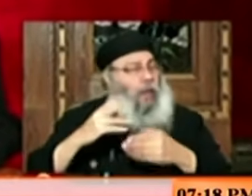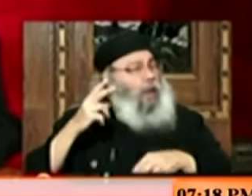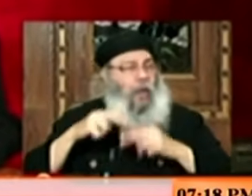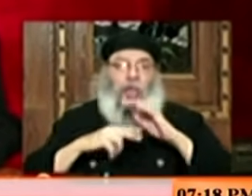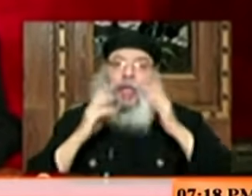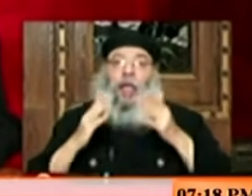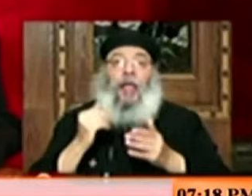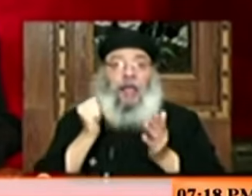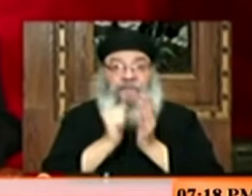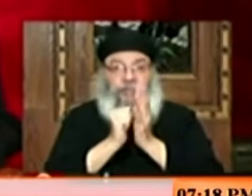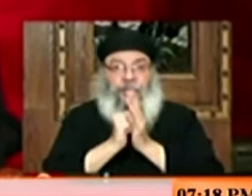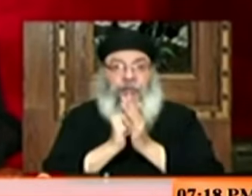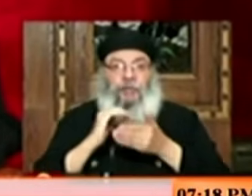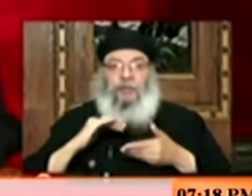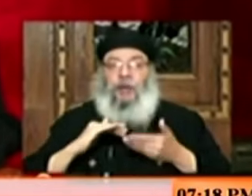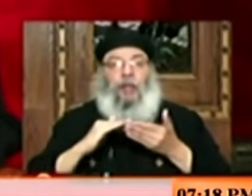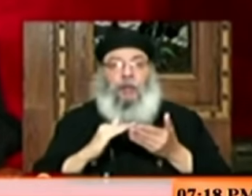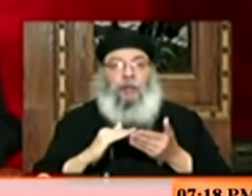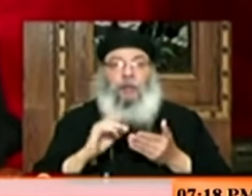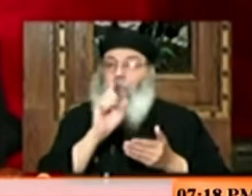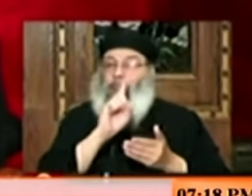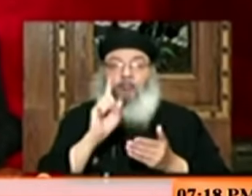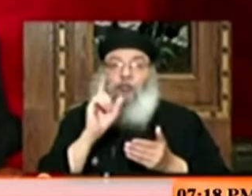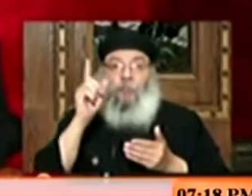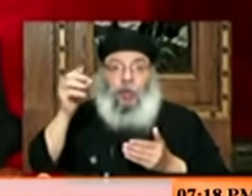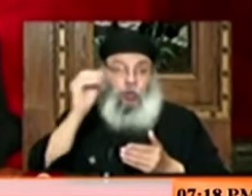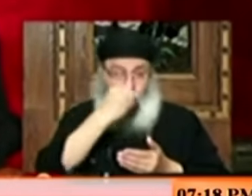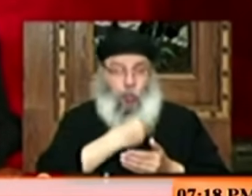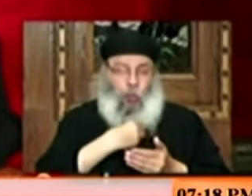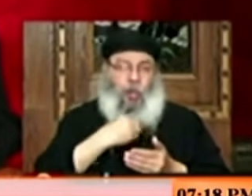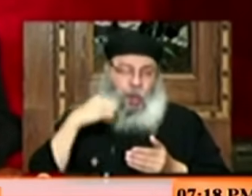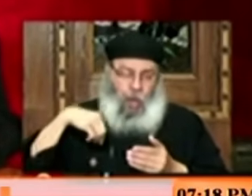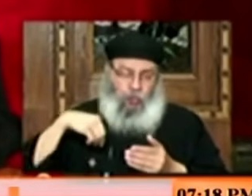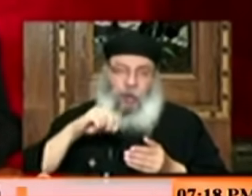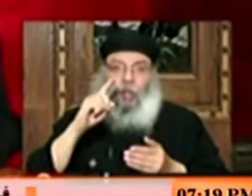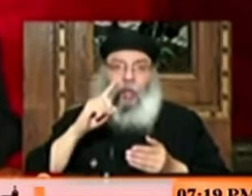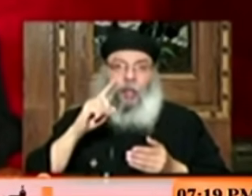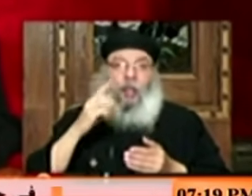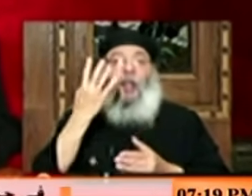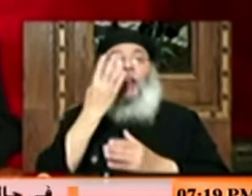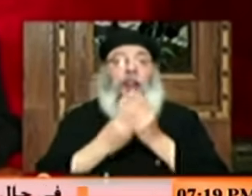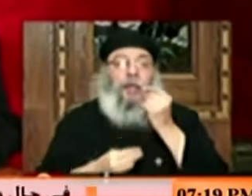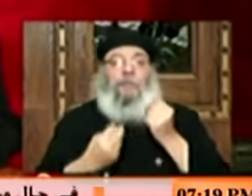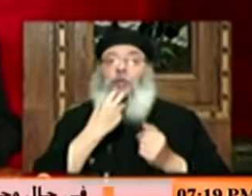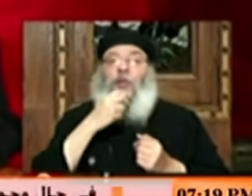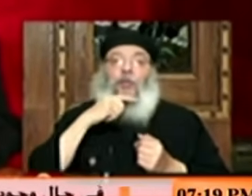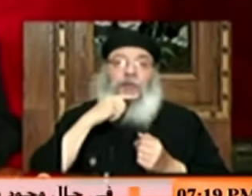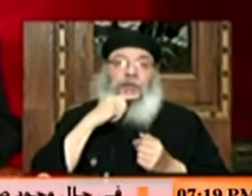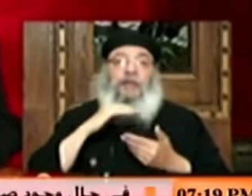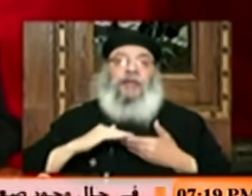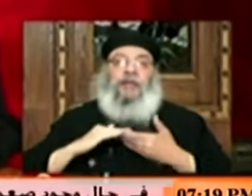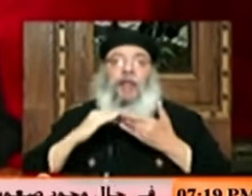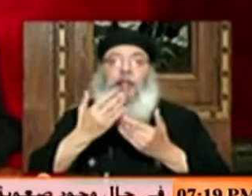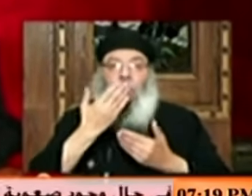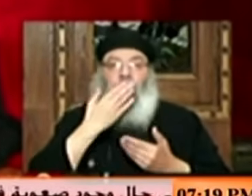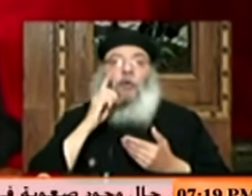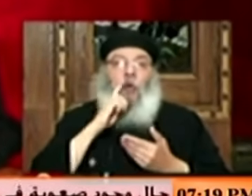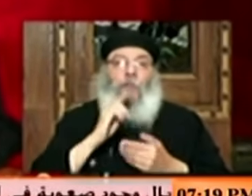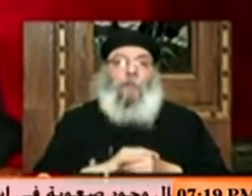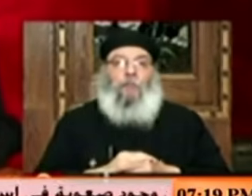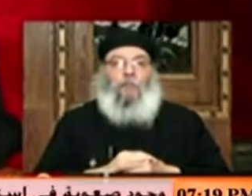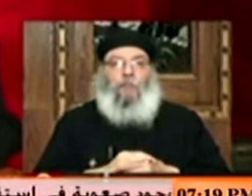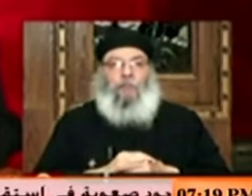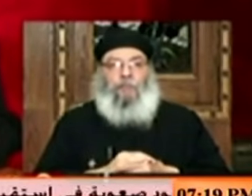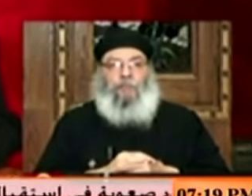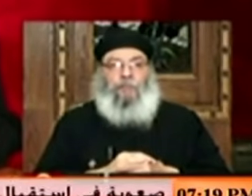اللي هي بتقوم بيه من غير ما تطلب لما الابن او الابنه يساعد الاب او الام في حاجه من غير